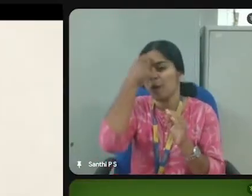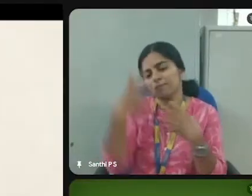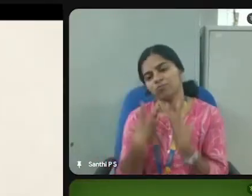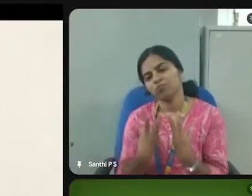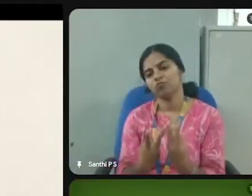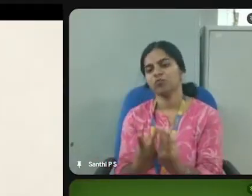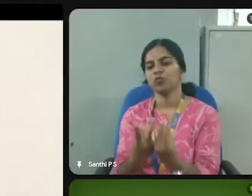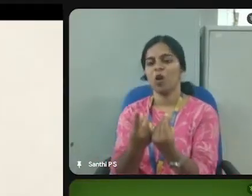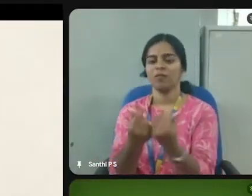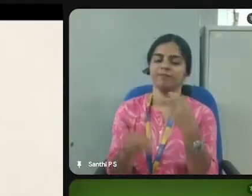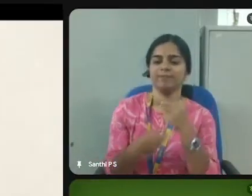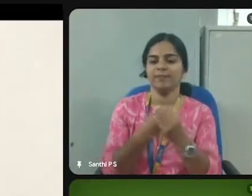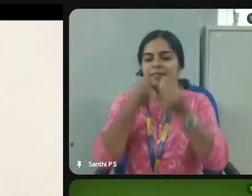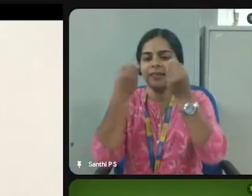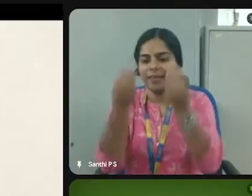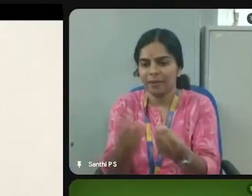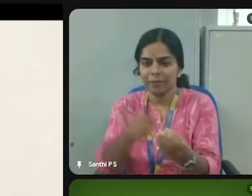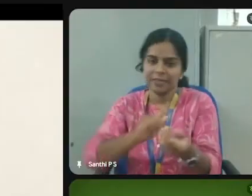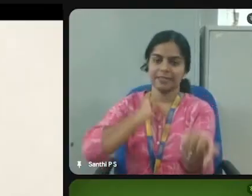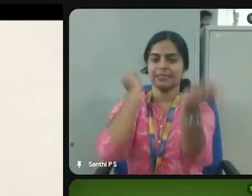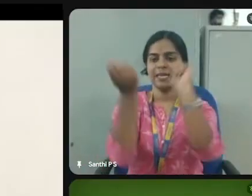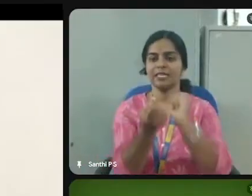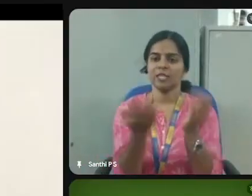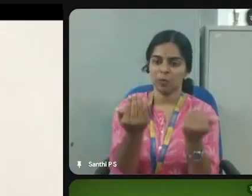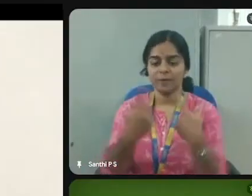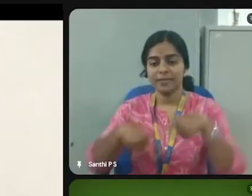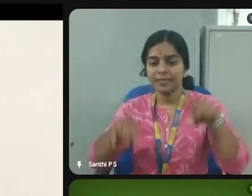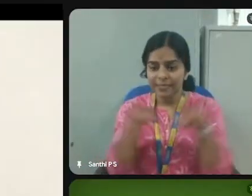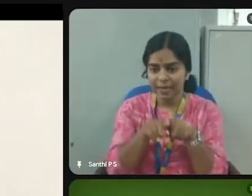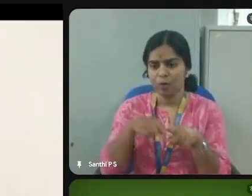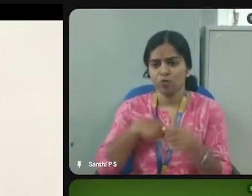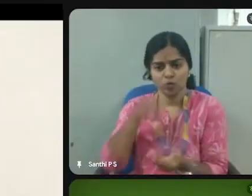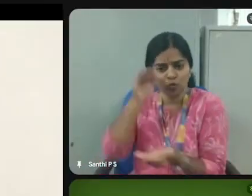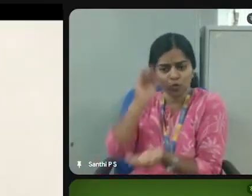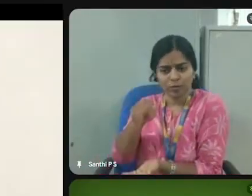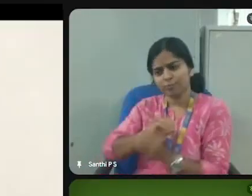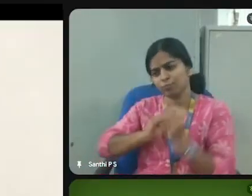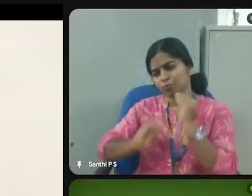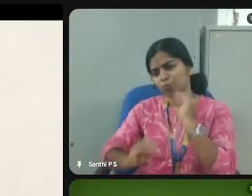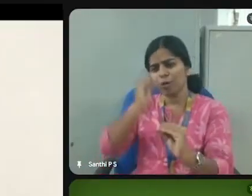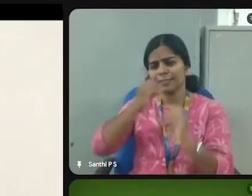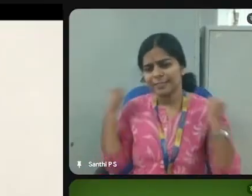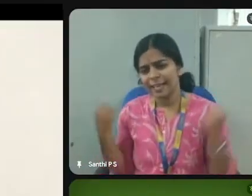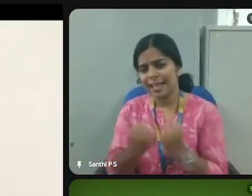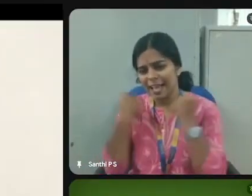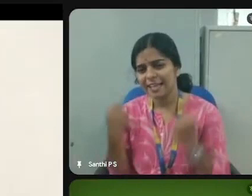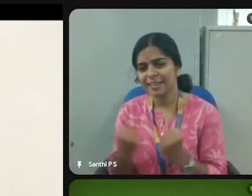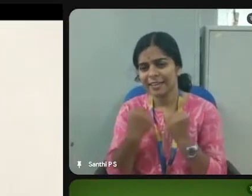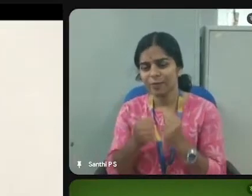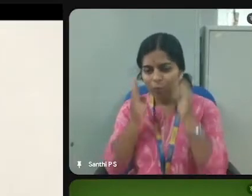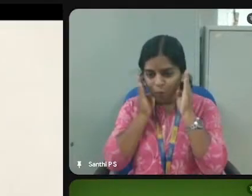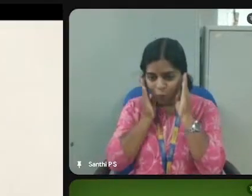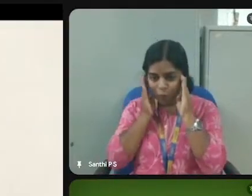അവർക്ക് അത് നമുക്ക് മാറ്റാൻ പറ്റും. അതിന്റെ കൂടെ തന്നെ കുട്ടി കുറച്ചും കൂടെ ആക്റ്റീവ് ആവുമ്പം കുട്ടിയുടെ